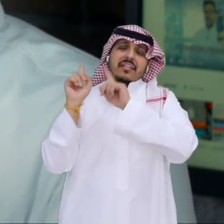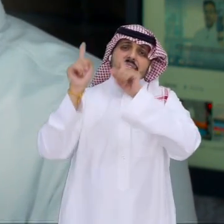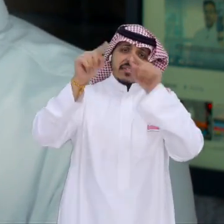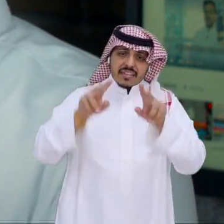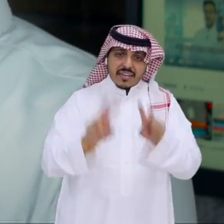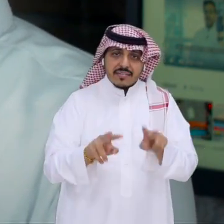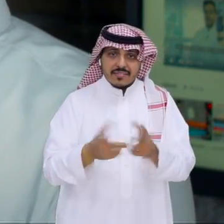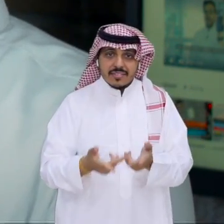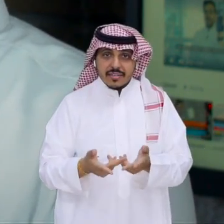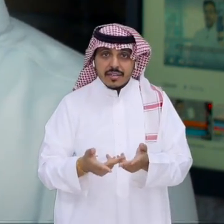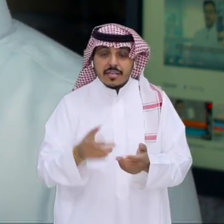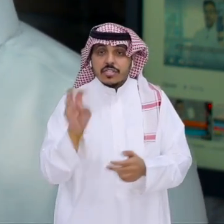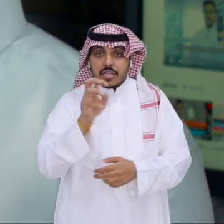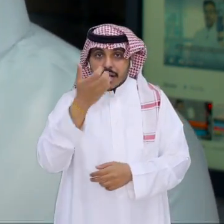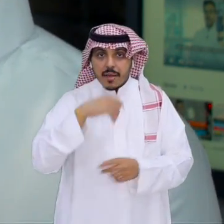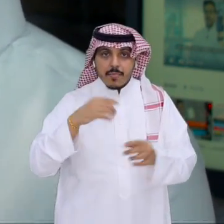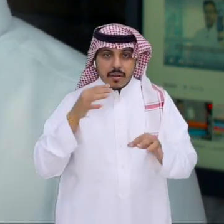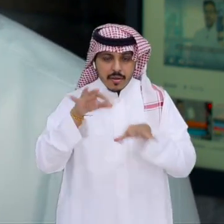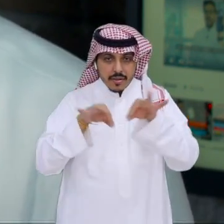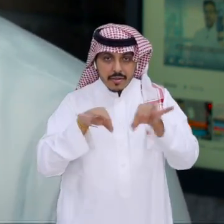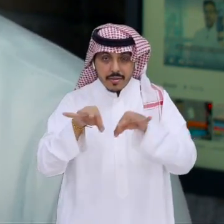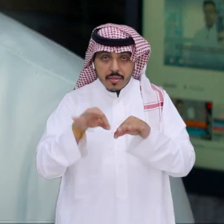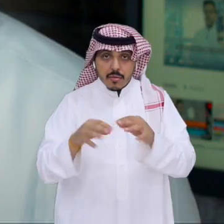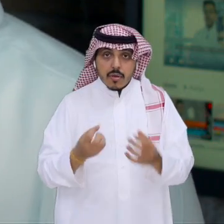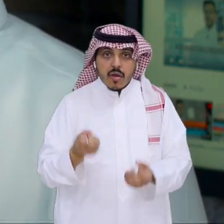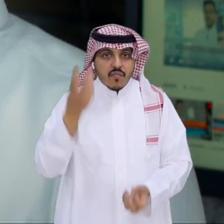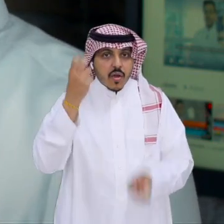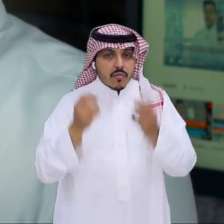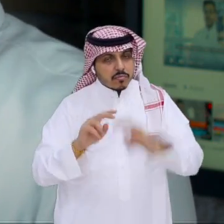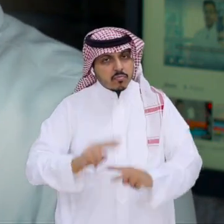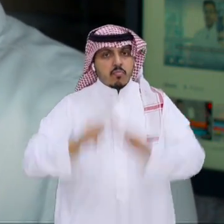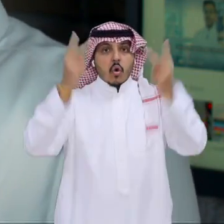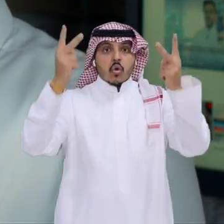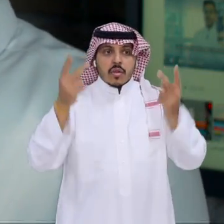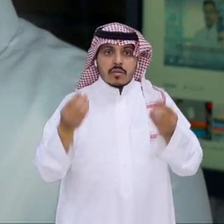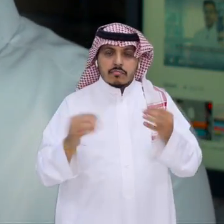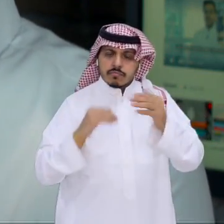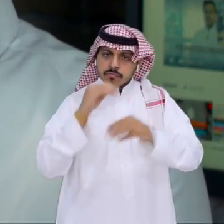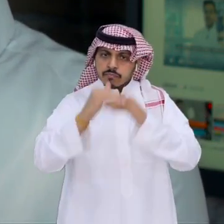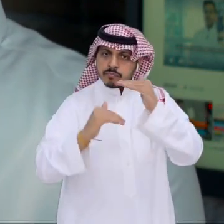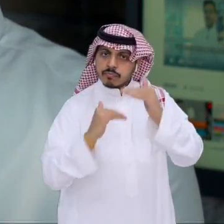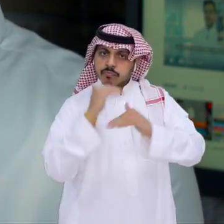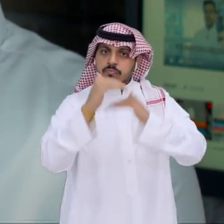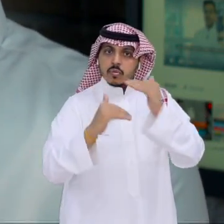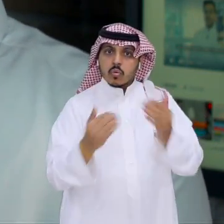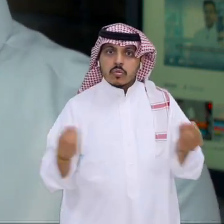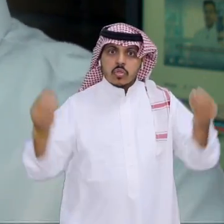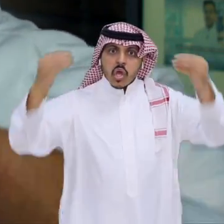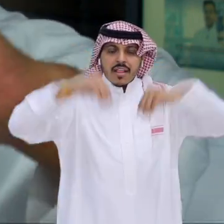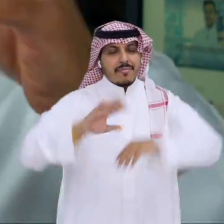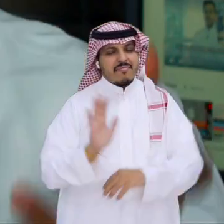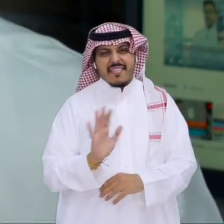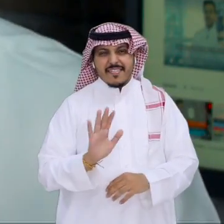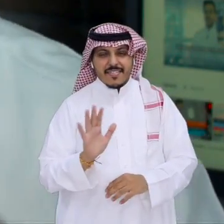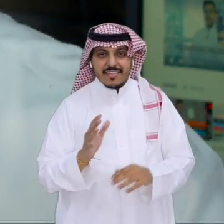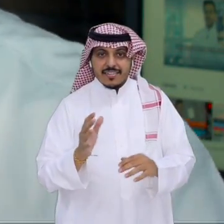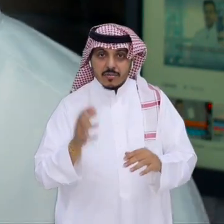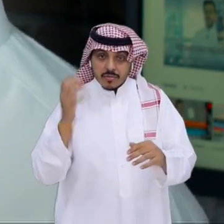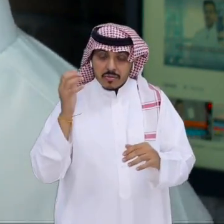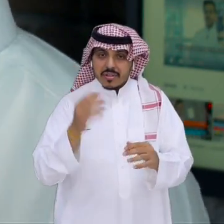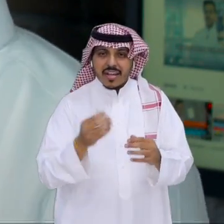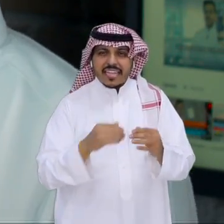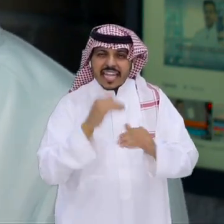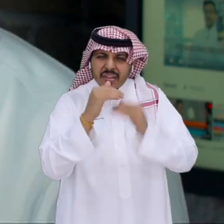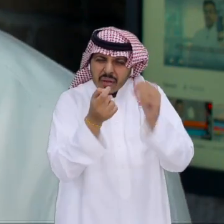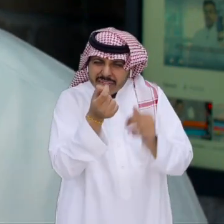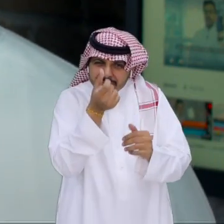عليه طلب جدا كثير، ما يحاولوا يسووا ترقيه ضخمه لنفس هذا المنتج، ولكن ترقيات بسيطه، اضافات وتطوير، بعدين يجي اختلاف